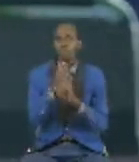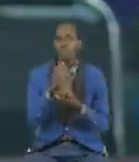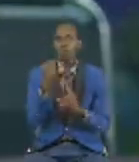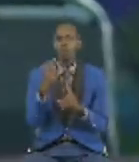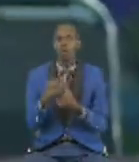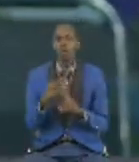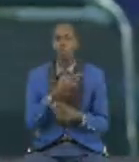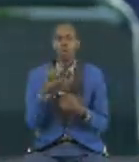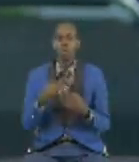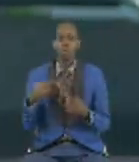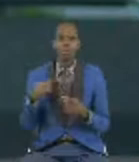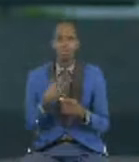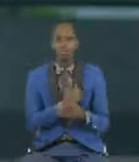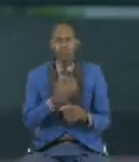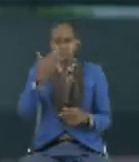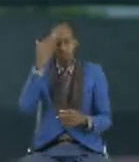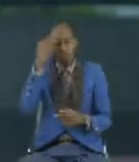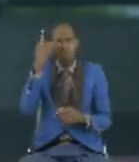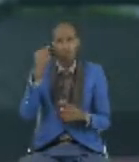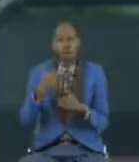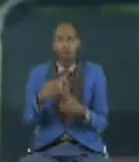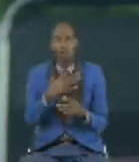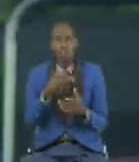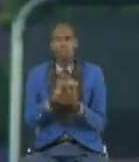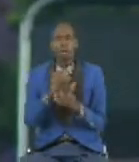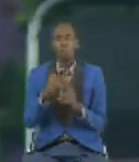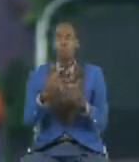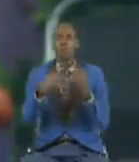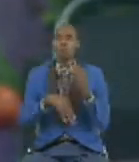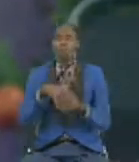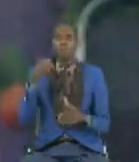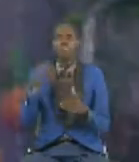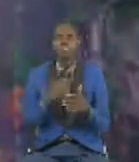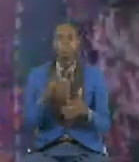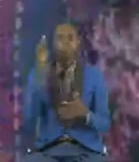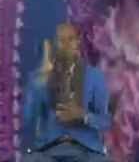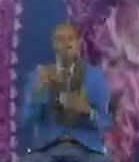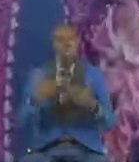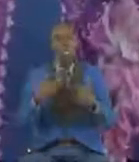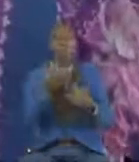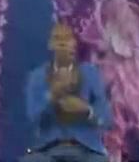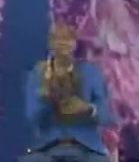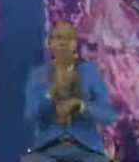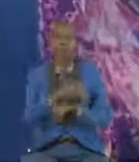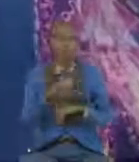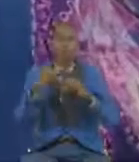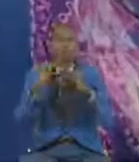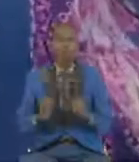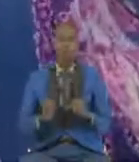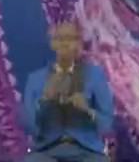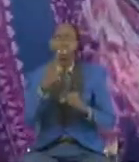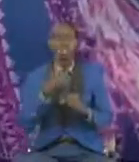nous approprions la parole, quand nous identifions la parole sort, elle aura la puissance dominante, la